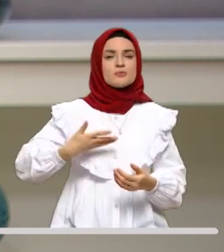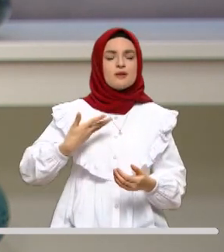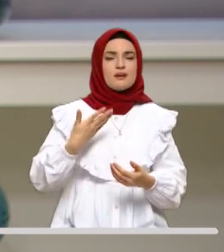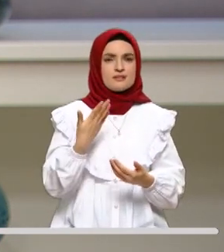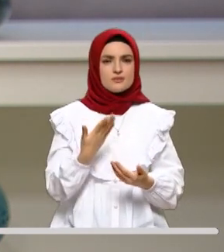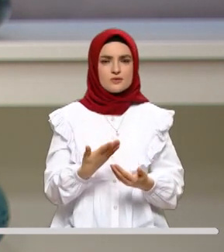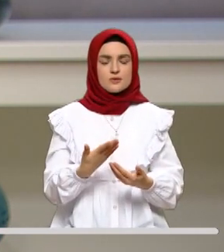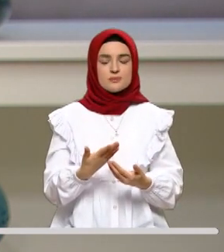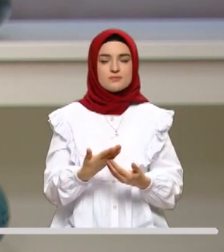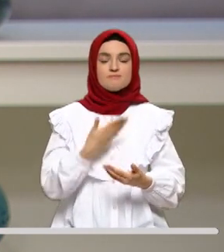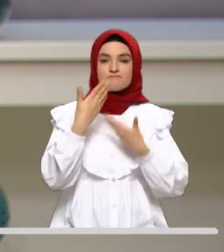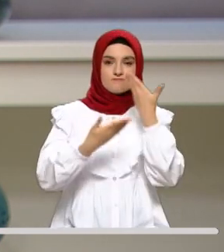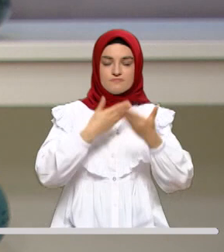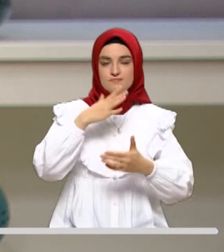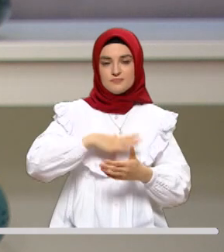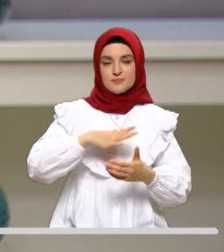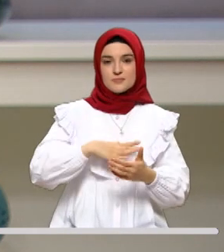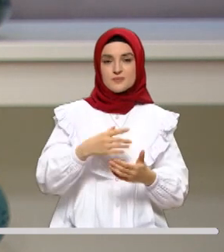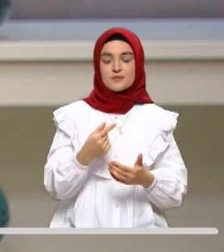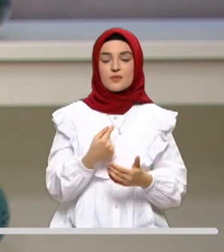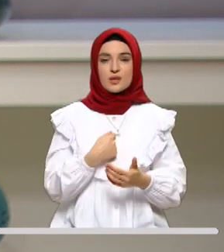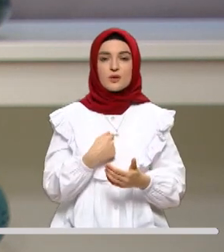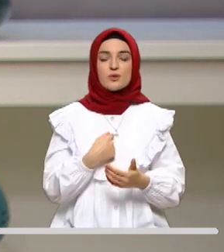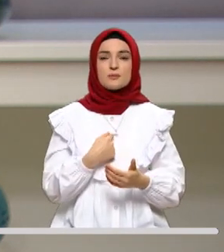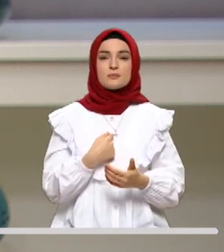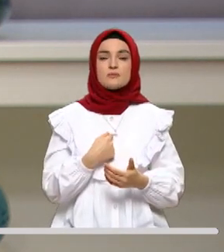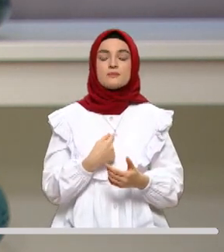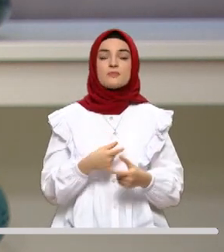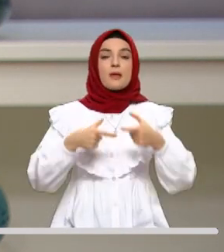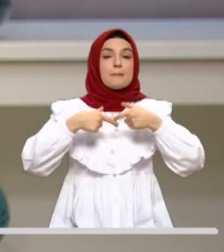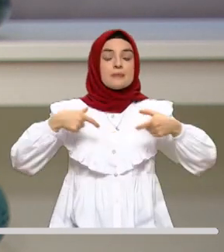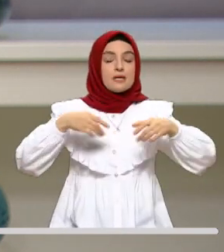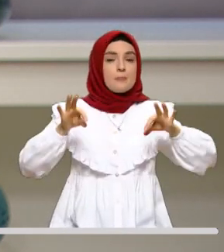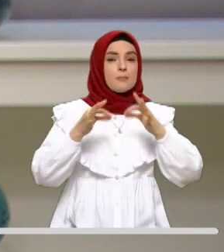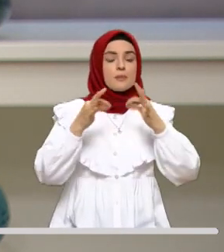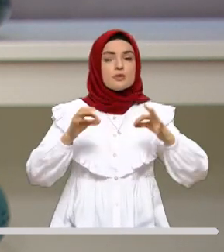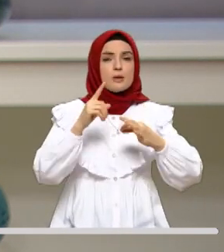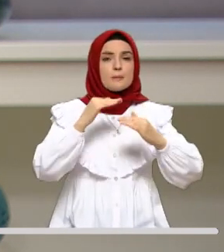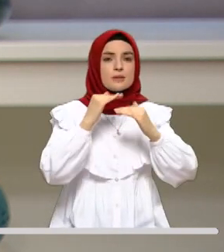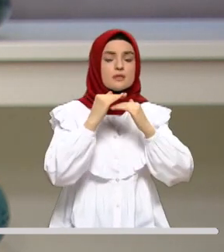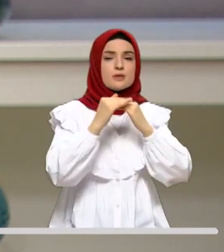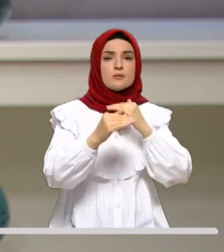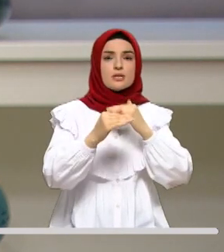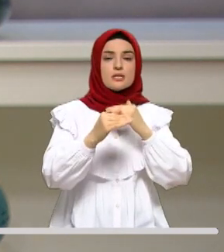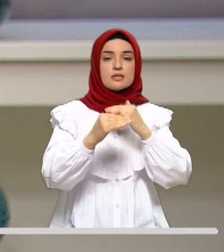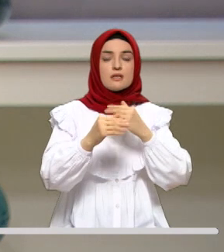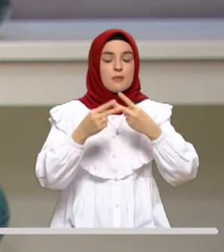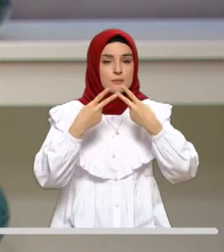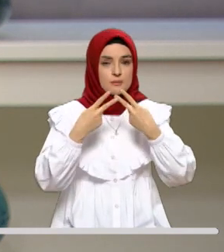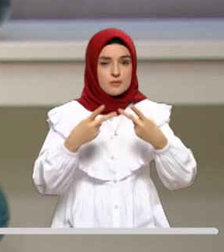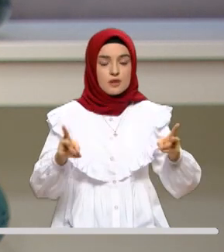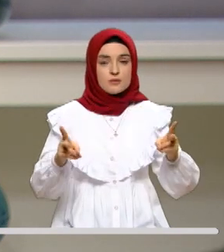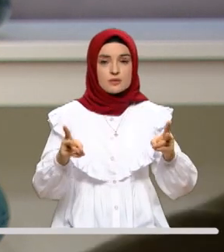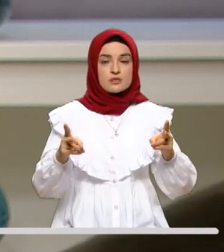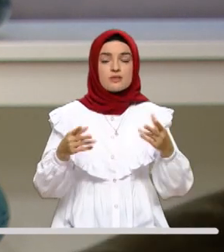ama vurgulayalım istiyorum biraz daha. Milli marşların bir milletin bağımsızlığında ya